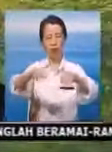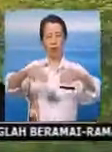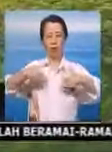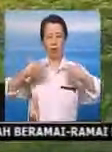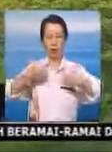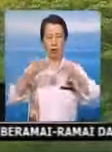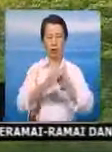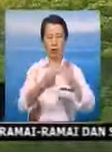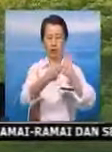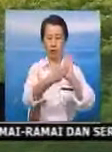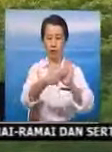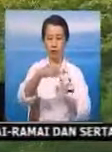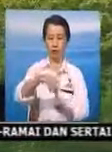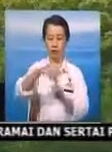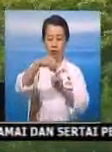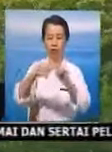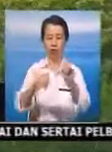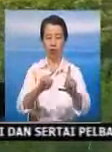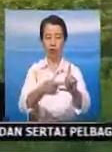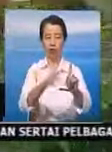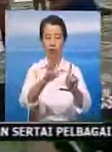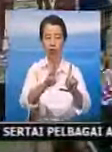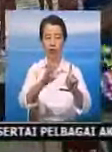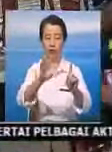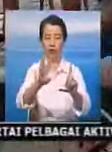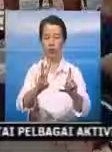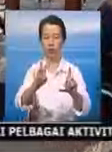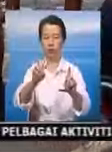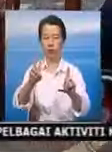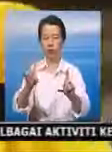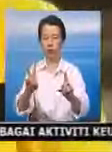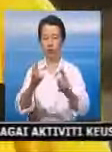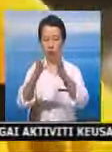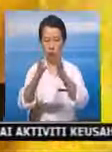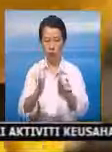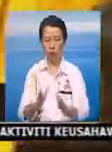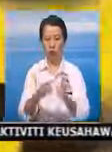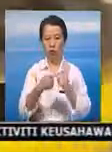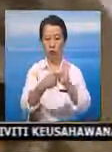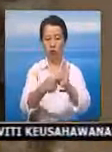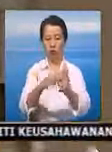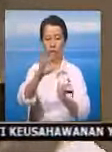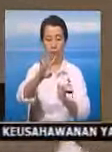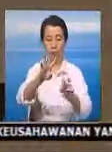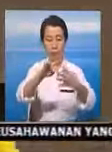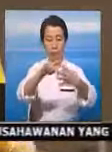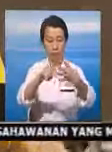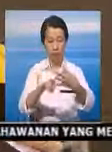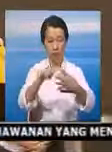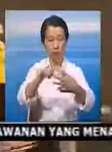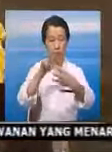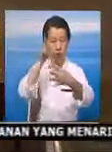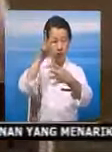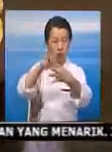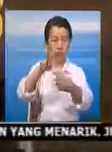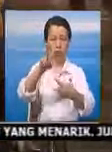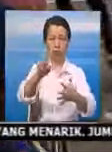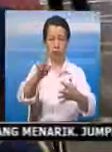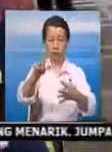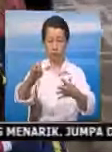dengan persembahan khas oleh 1,627 orang dengan menampilkan 4 segmen iaitu Wawasan